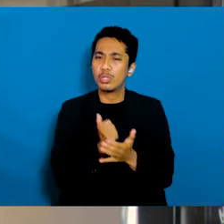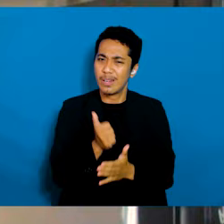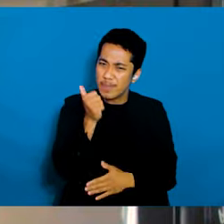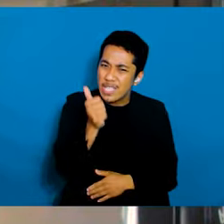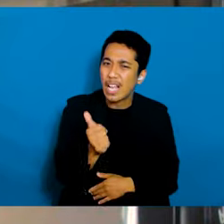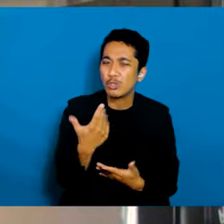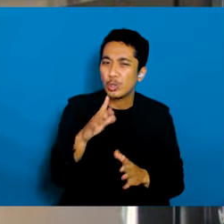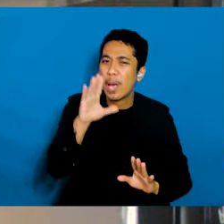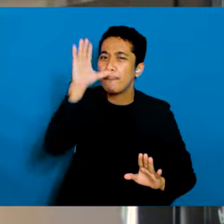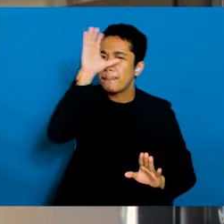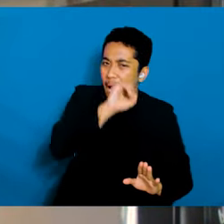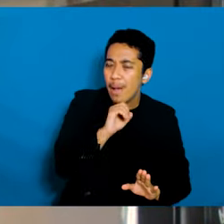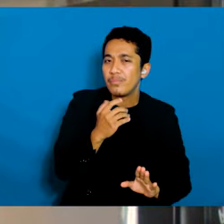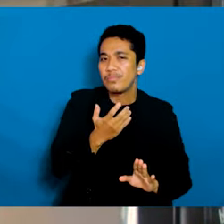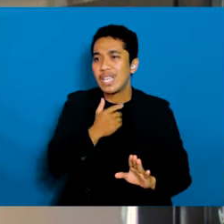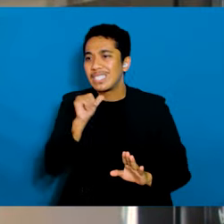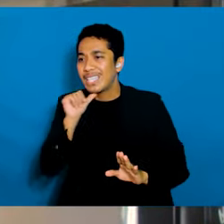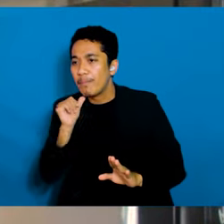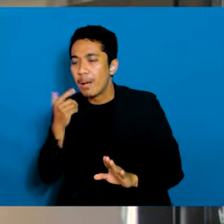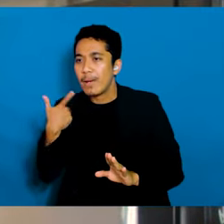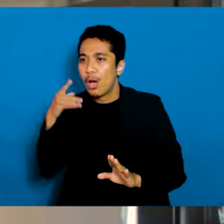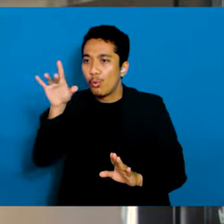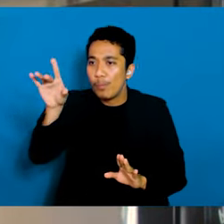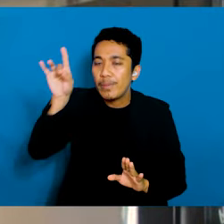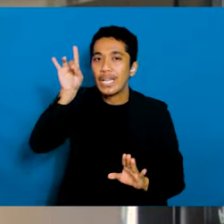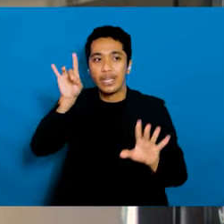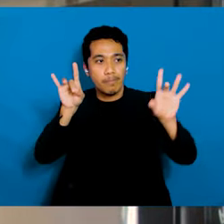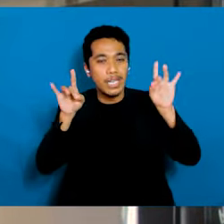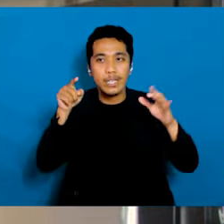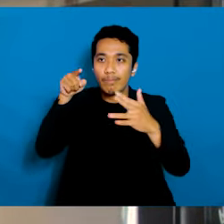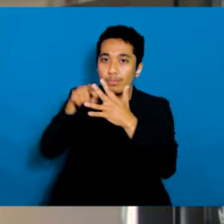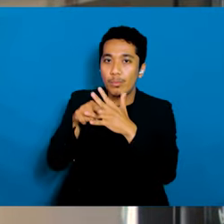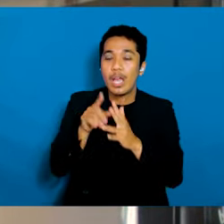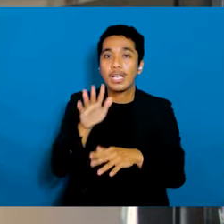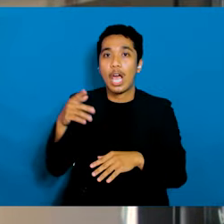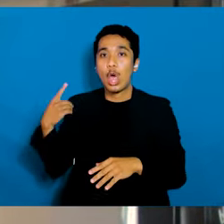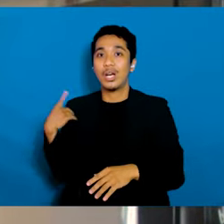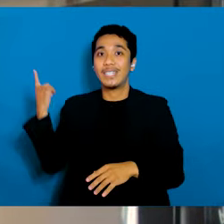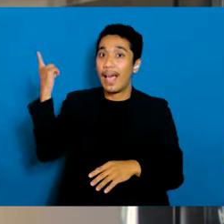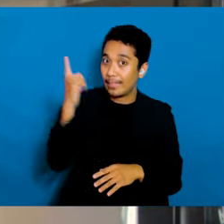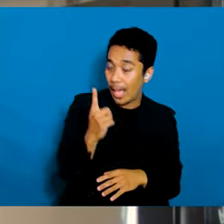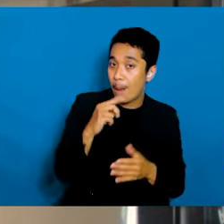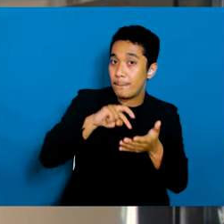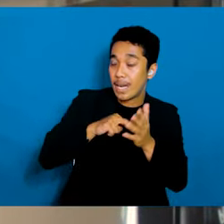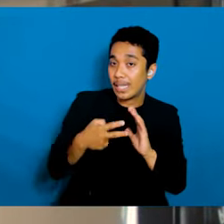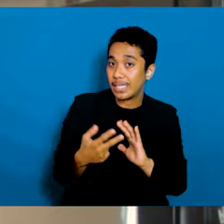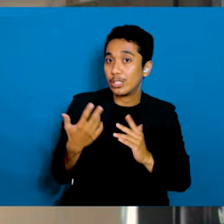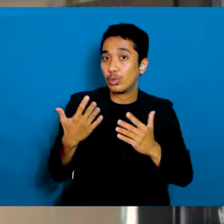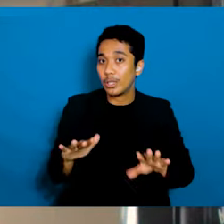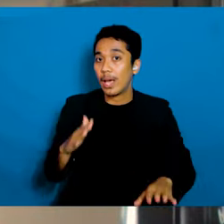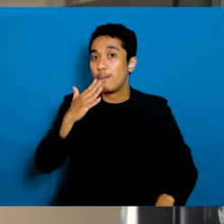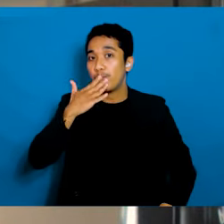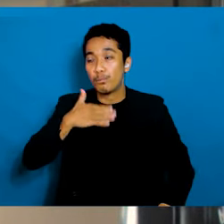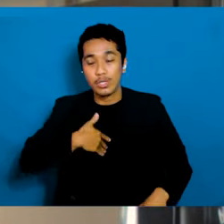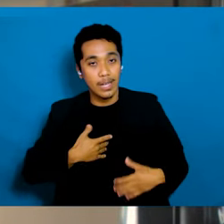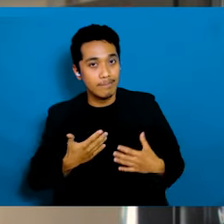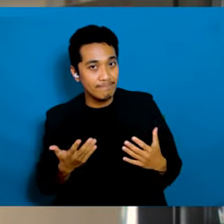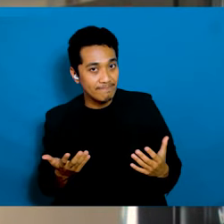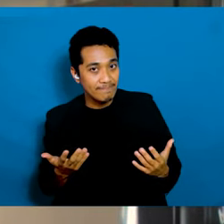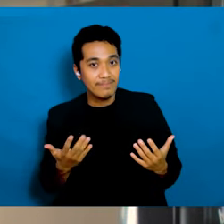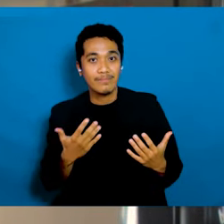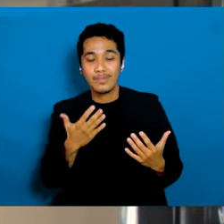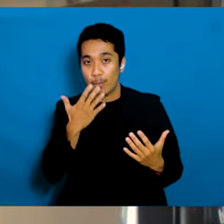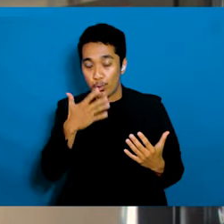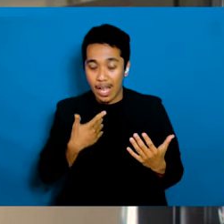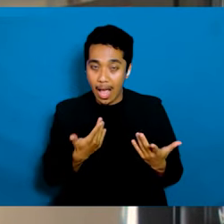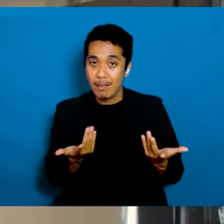sudah bisa kok. Dan dia paham siapa yang mau dipilih, siapa yang, kalau dia datang ke TPS berarti dia sudah